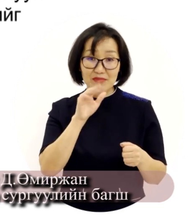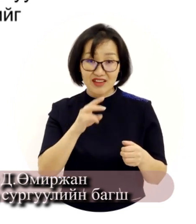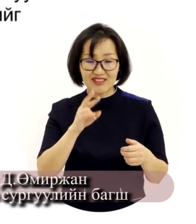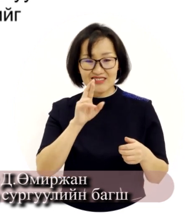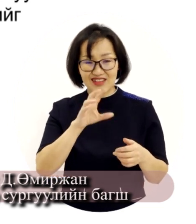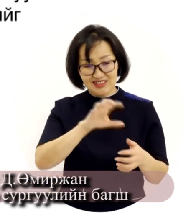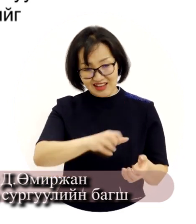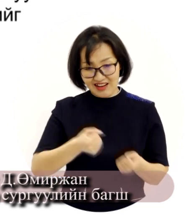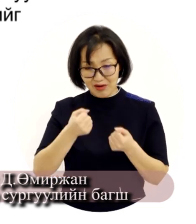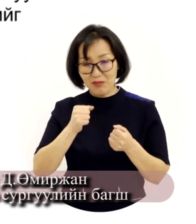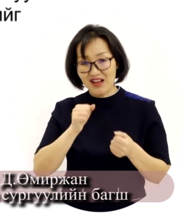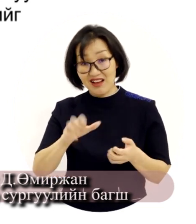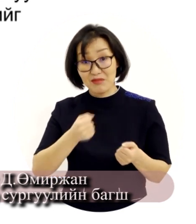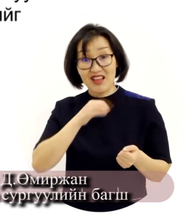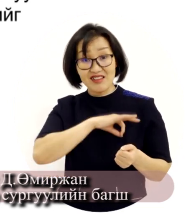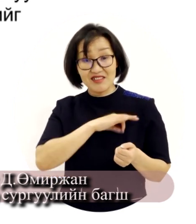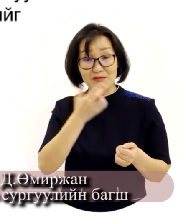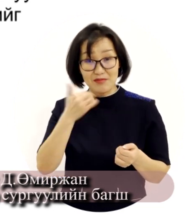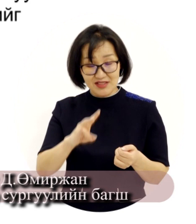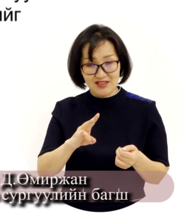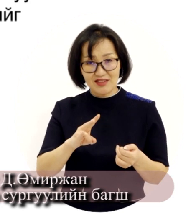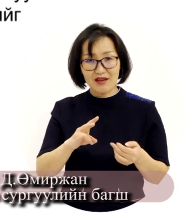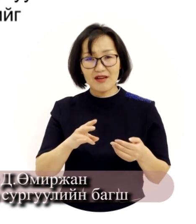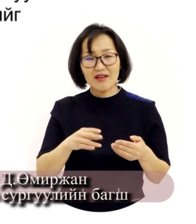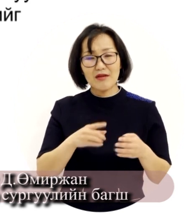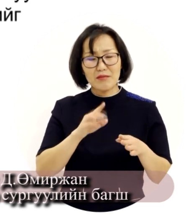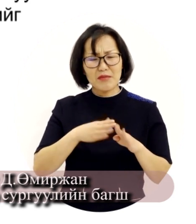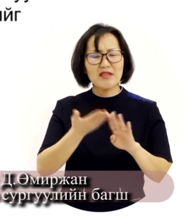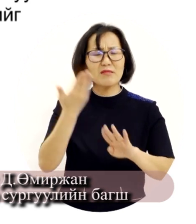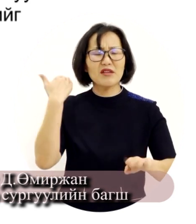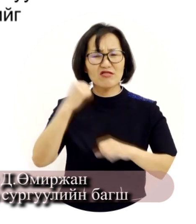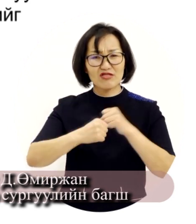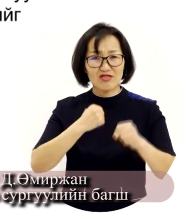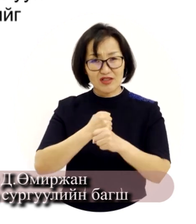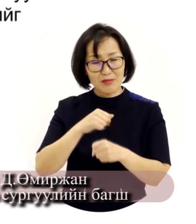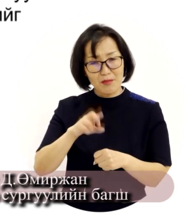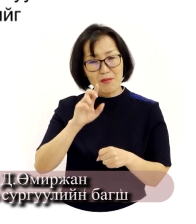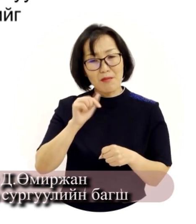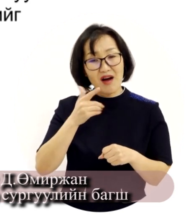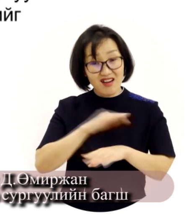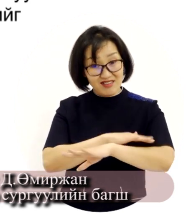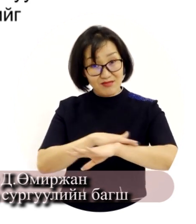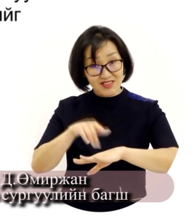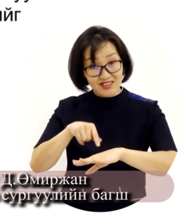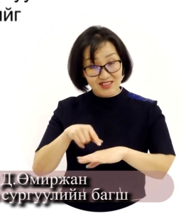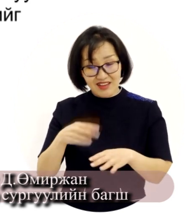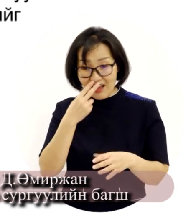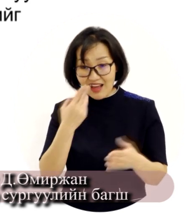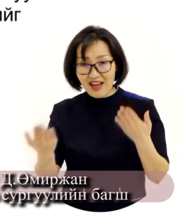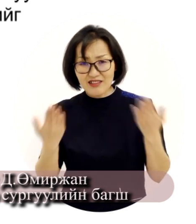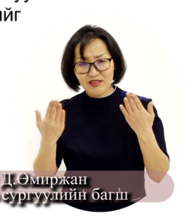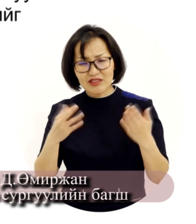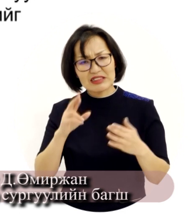құралдарымен салыстырғанда сүйек құралдары сирек қолданылады. Бұл ежелгі адамдар қолданған тас пен металдармен